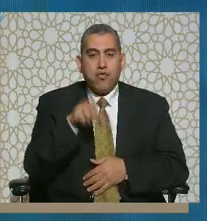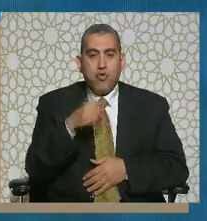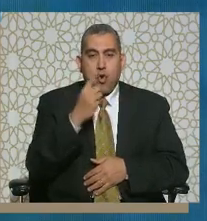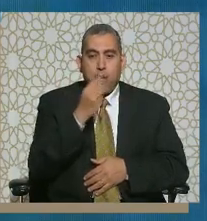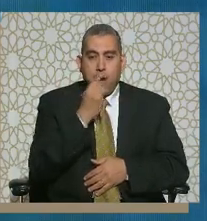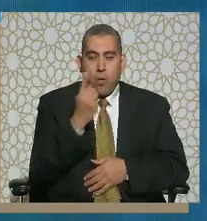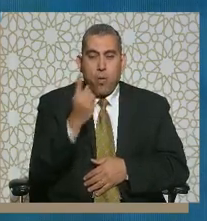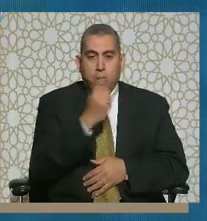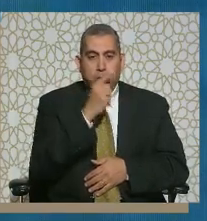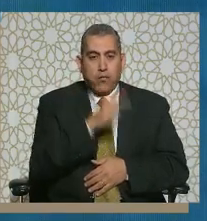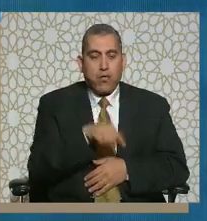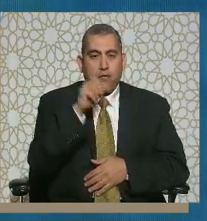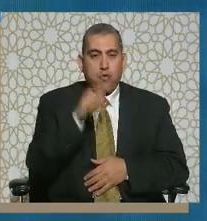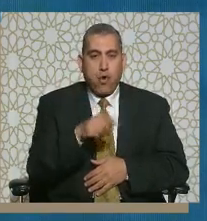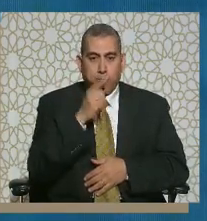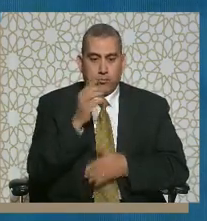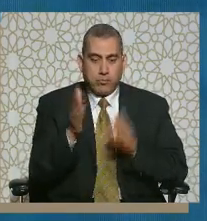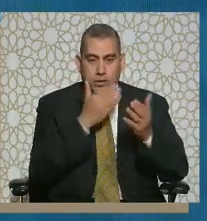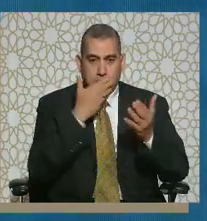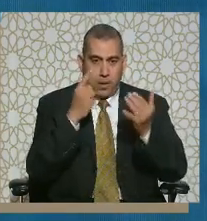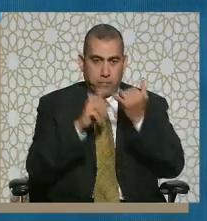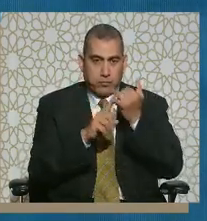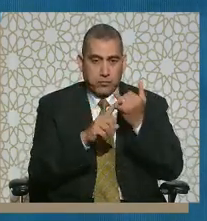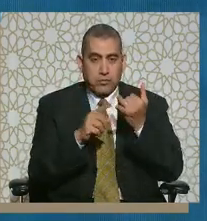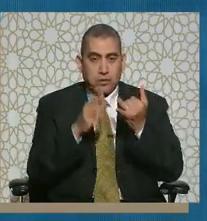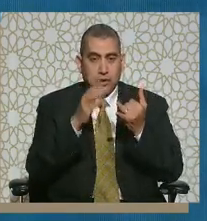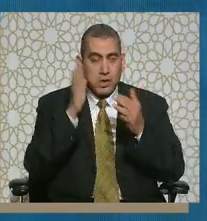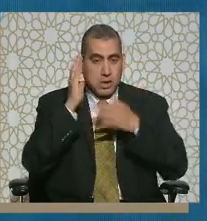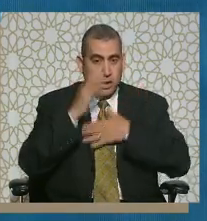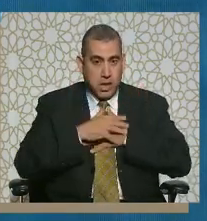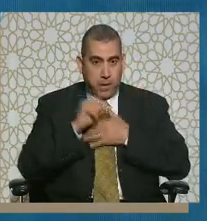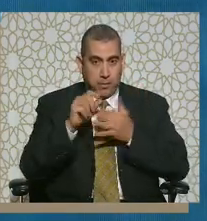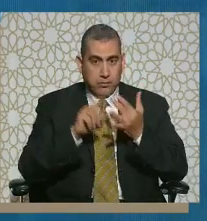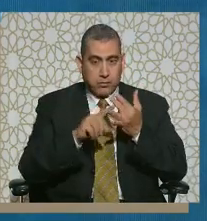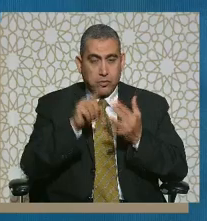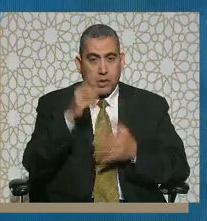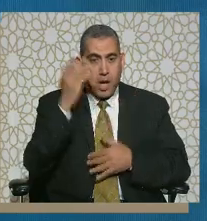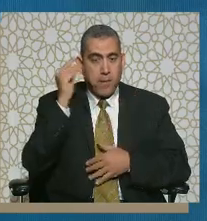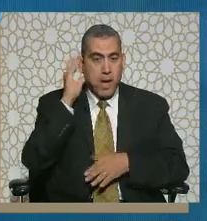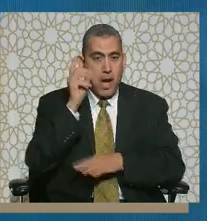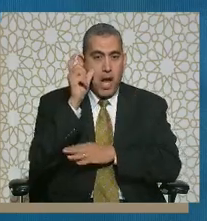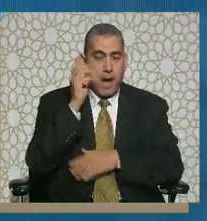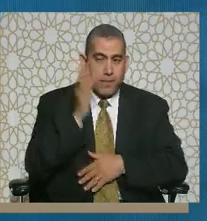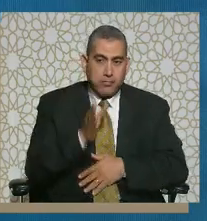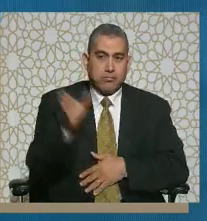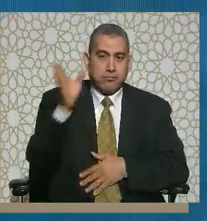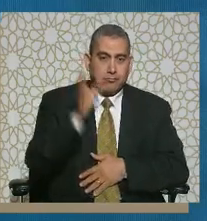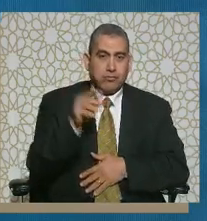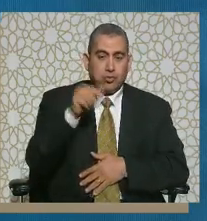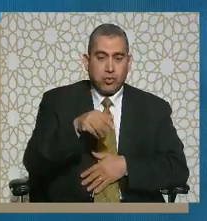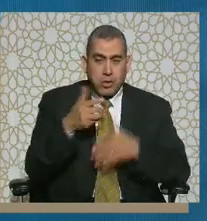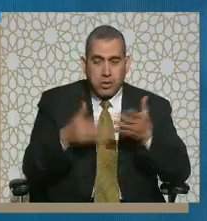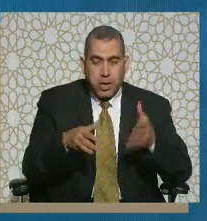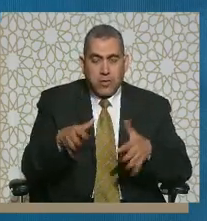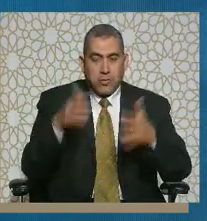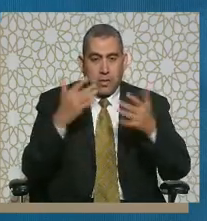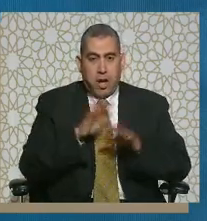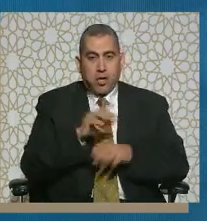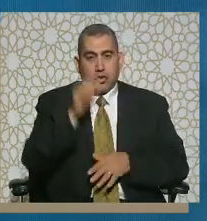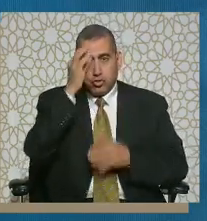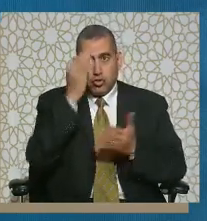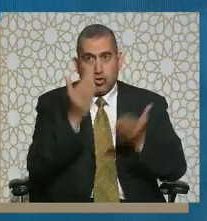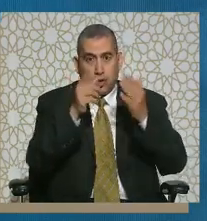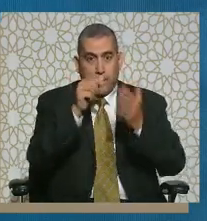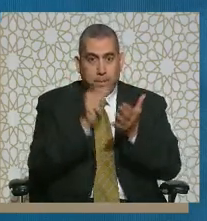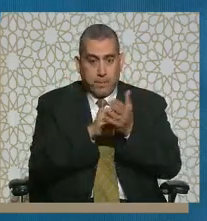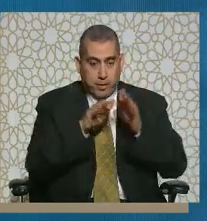هتطعمي عن كل يوم مسكين، خلاص خلصنا موضوع الصيام. أما موضوع الصلاة، أنت كنت بتنزلي تصلي في المسجد، أنت مش قادرة تصلي في المسجد، إن شاء الله وأنت في